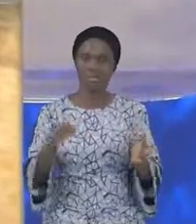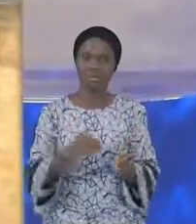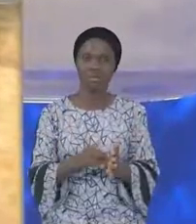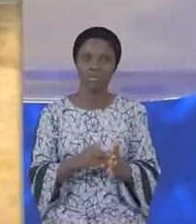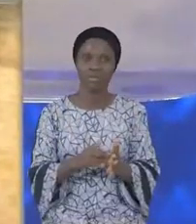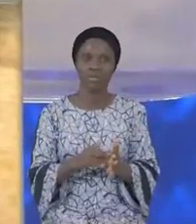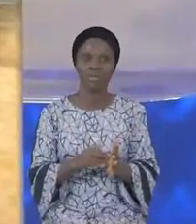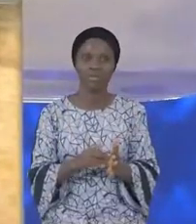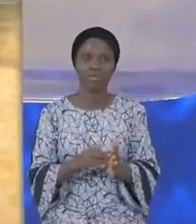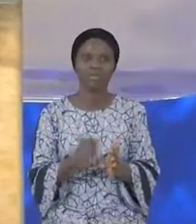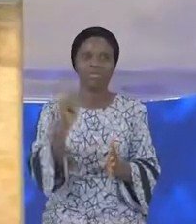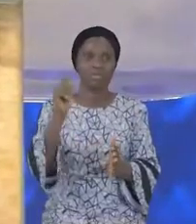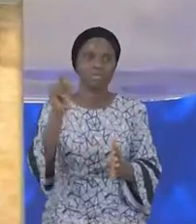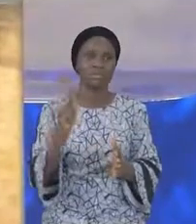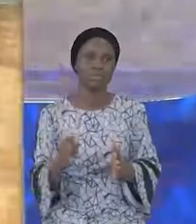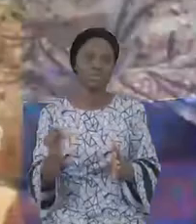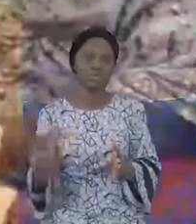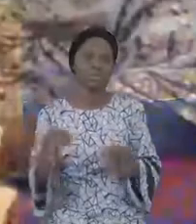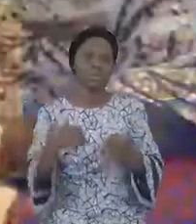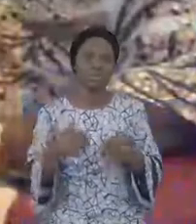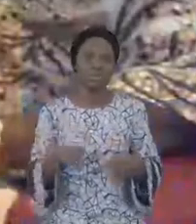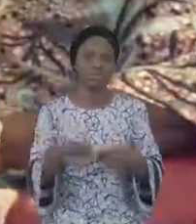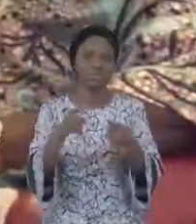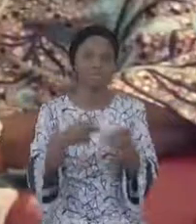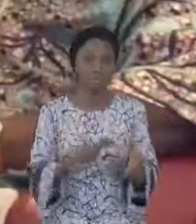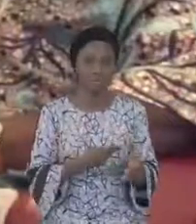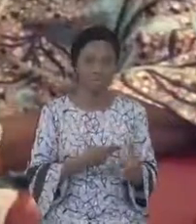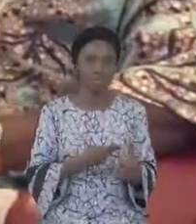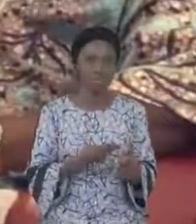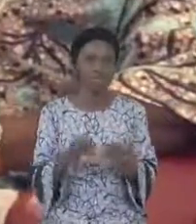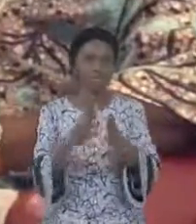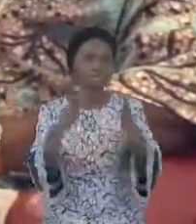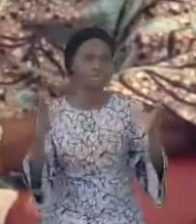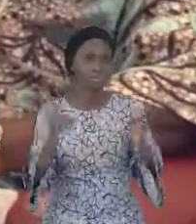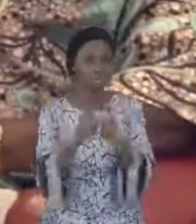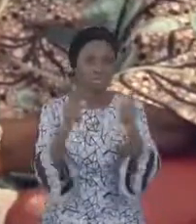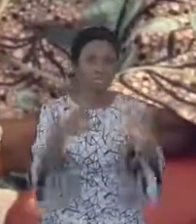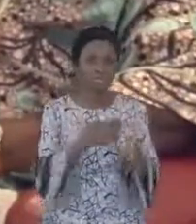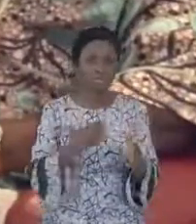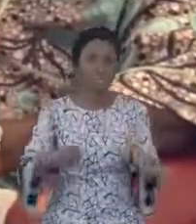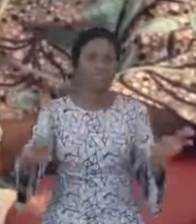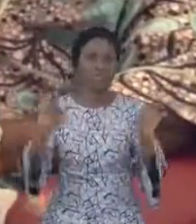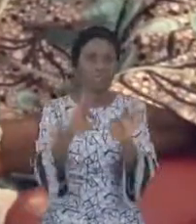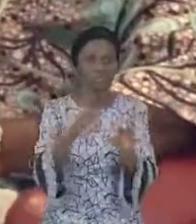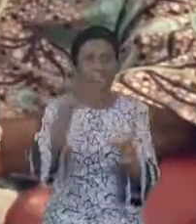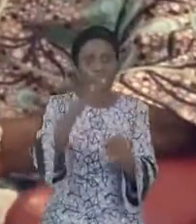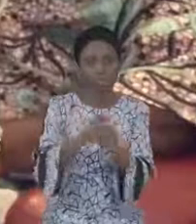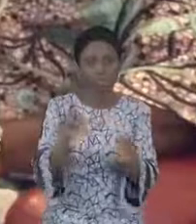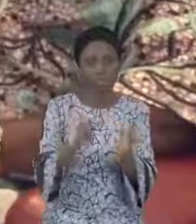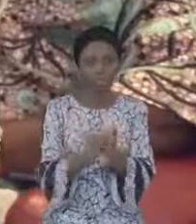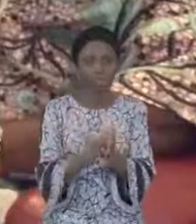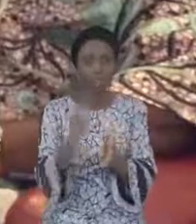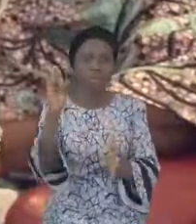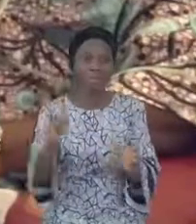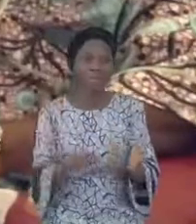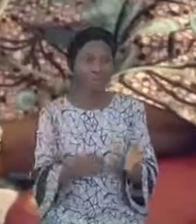lesquels nous assurent de sa part les plus grandes et les plus précieuses promesses, afin